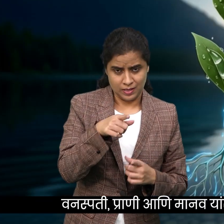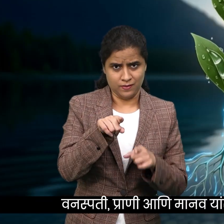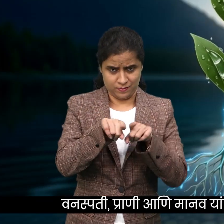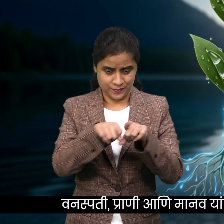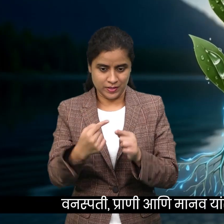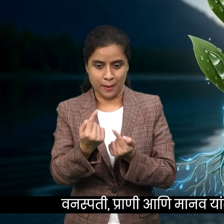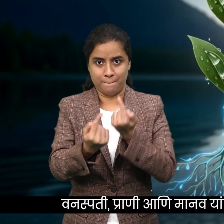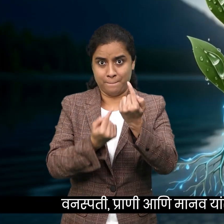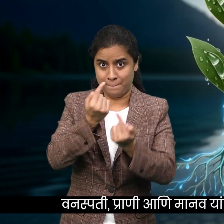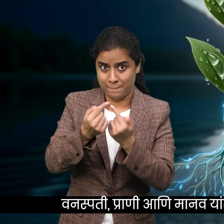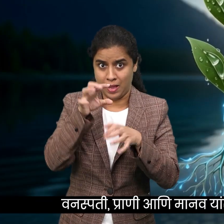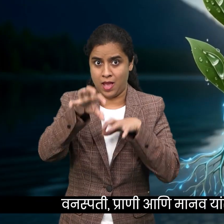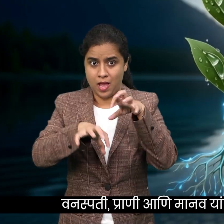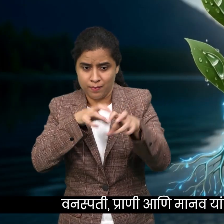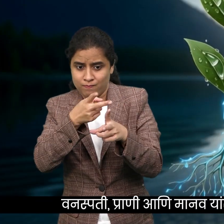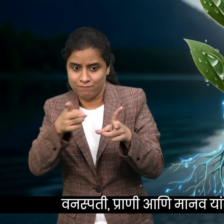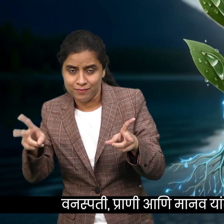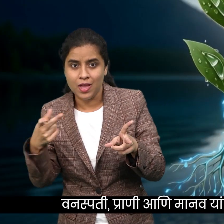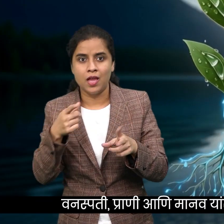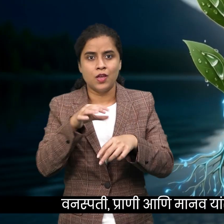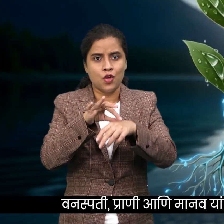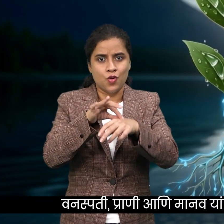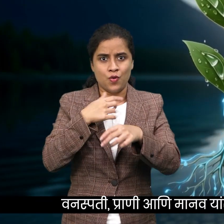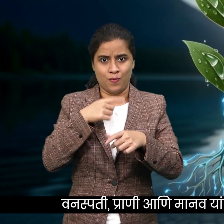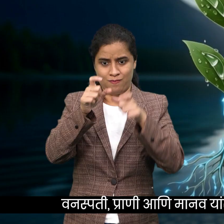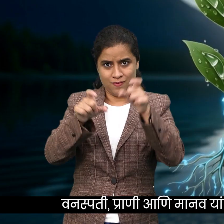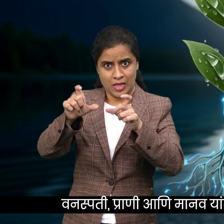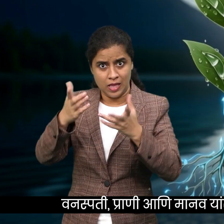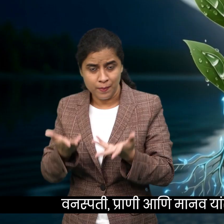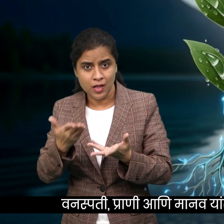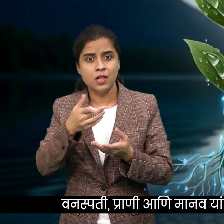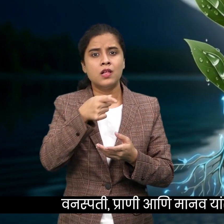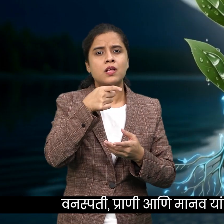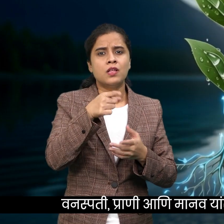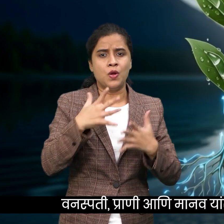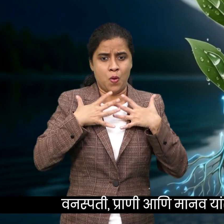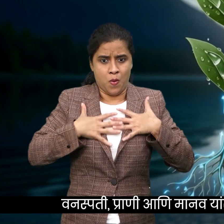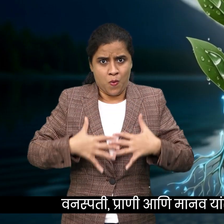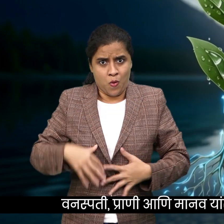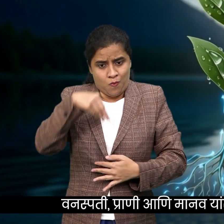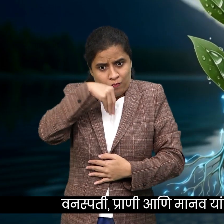वनस्पती, प्राणी आणि मानव यांसारख्या सजीवांच्या शरीरातही पाणी असते.